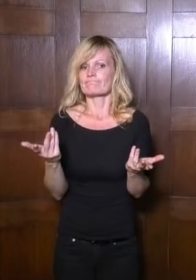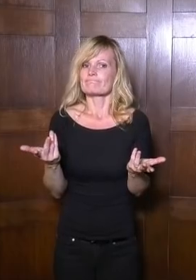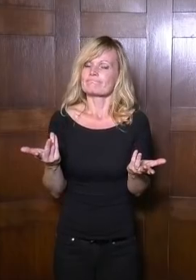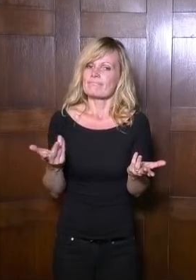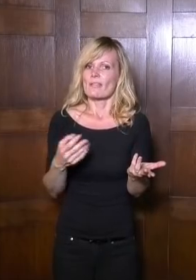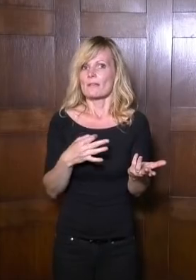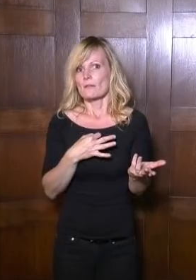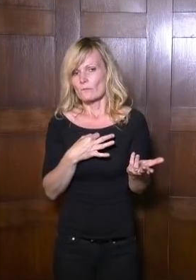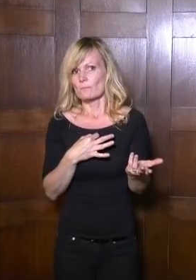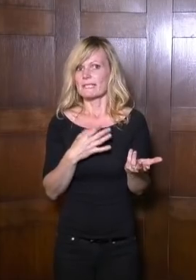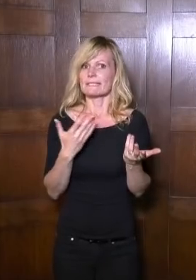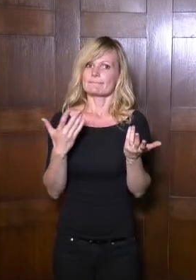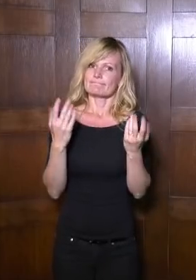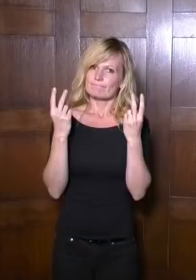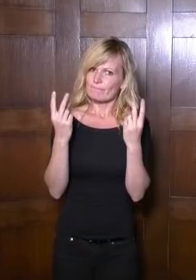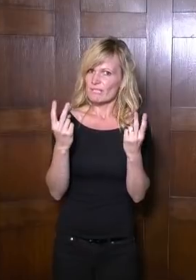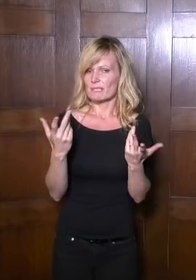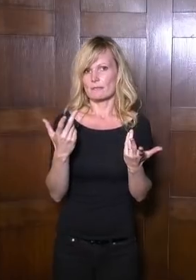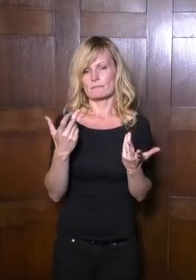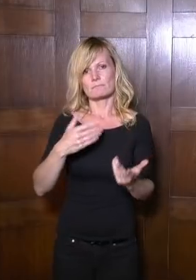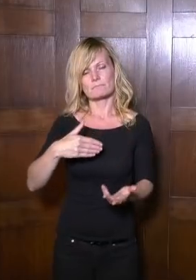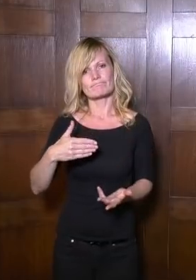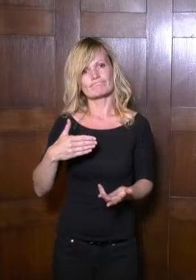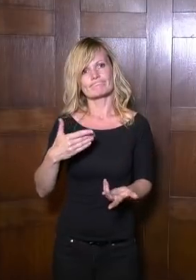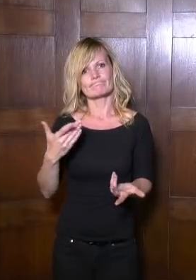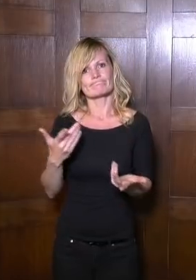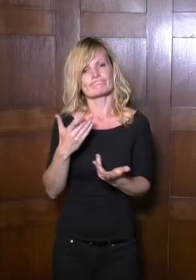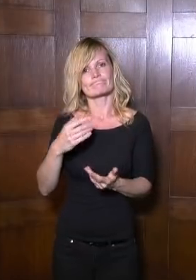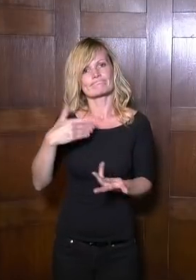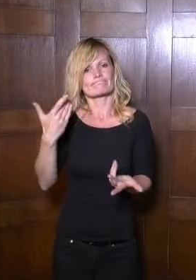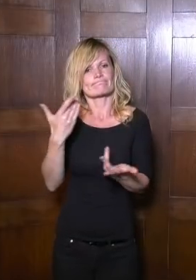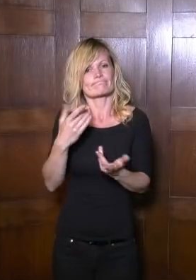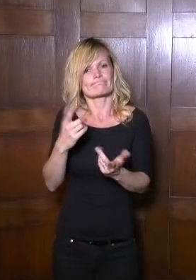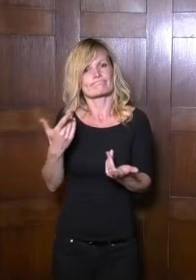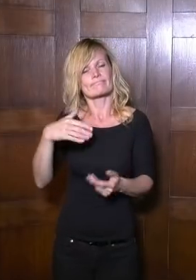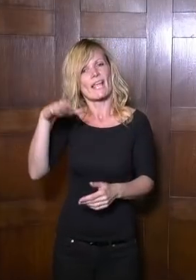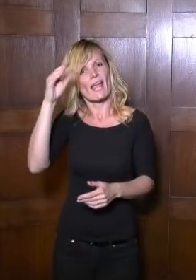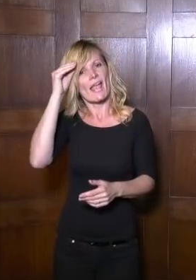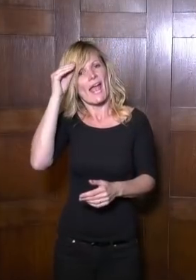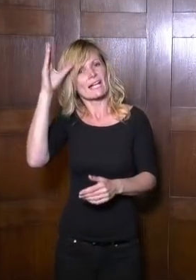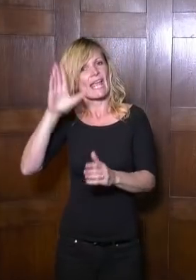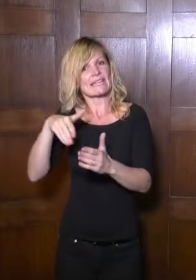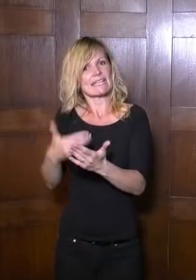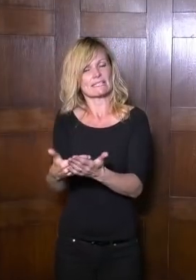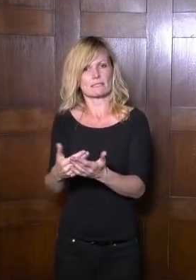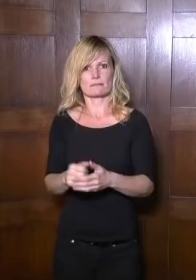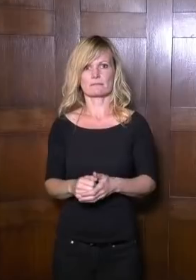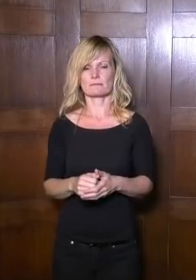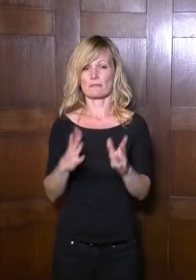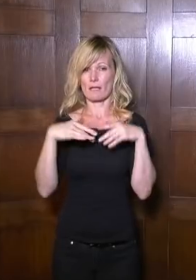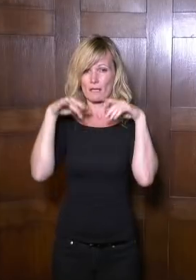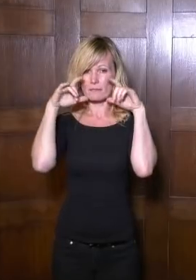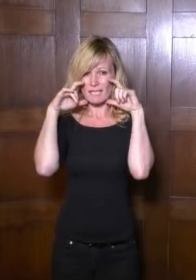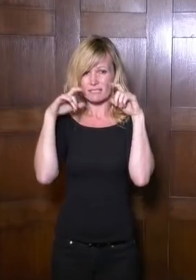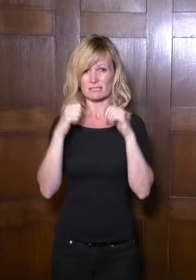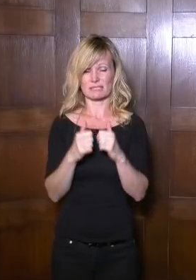für mich ist es wichtig, die Erkenntnis, es ist doch eine Demaskierung auch von Gesellschaft, auch von meiner